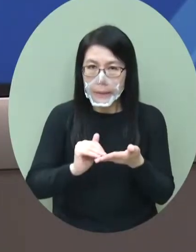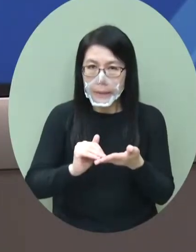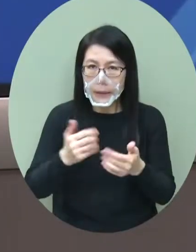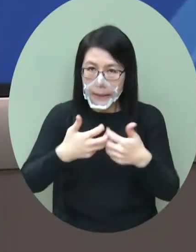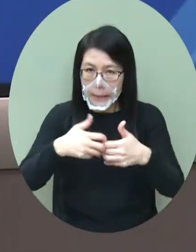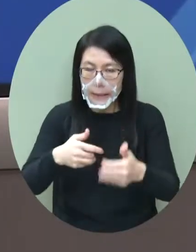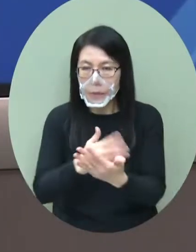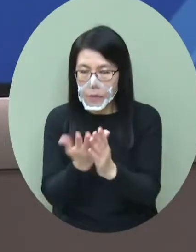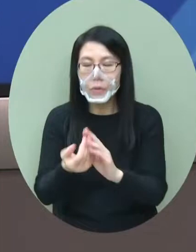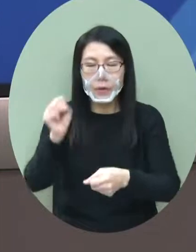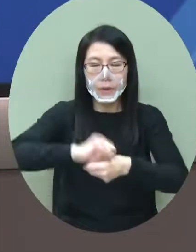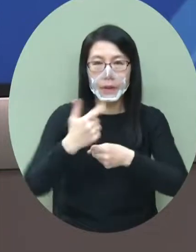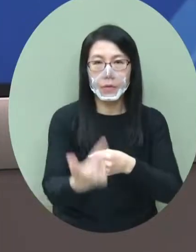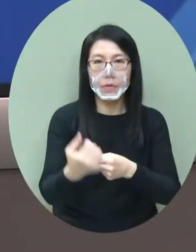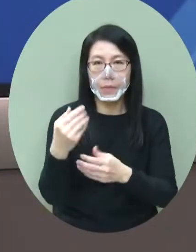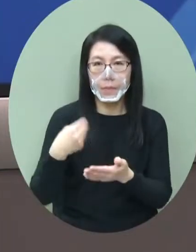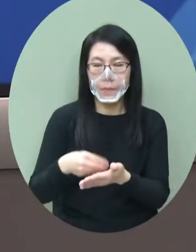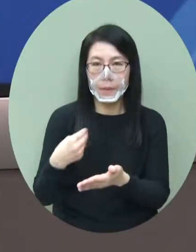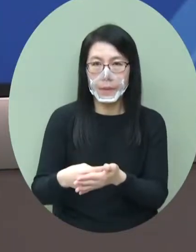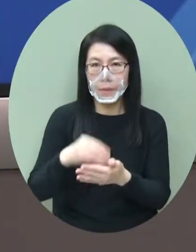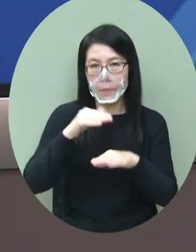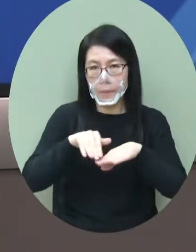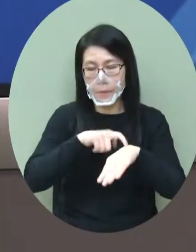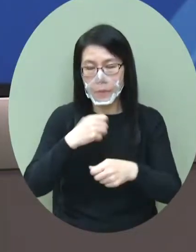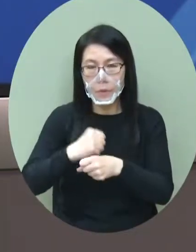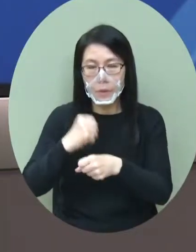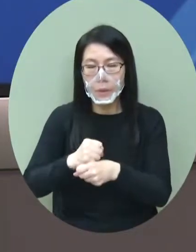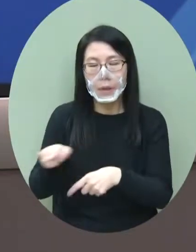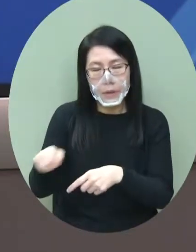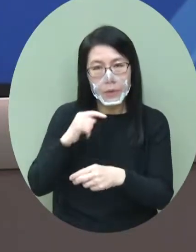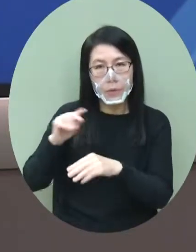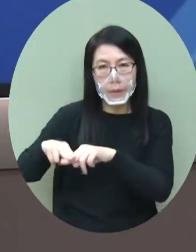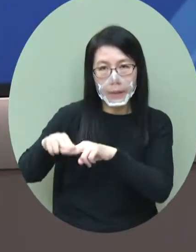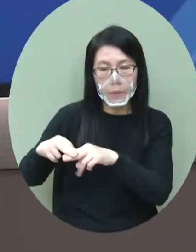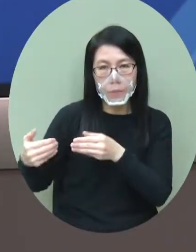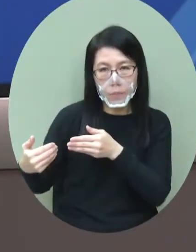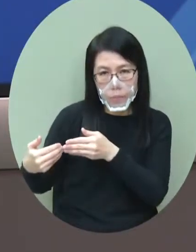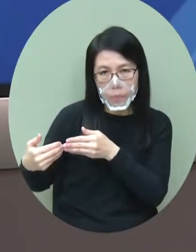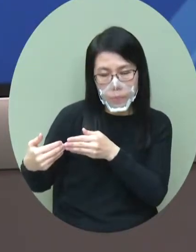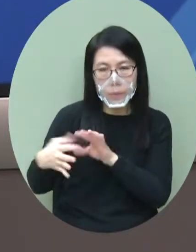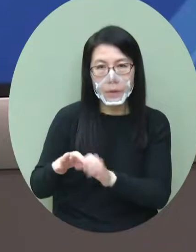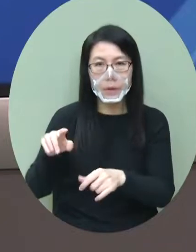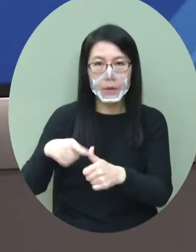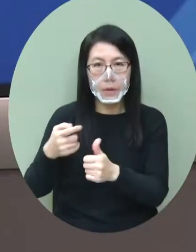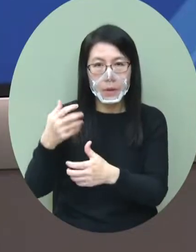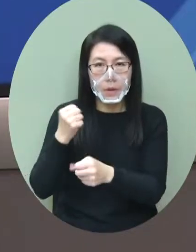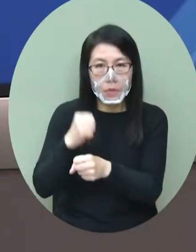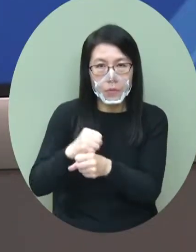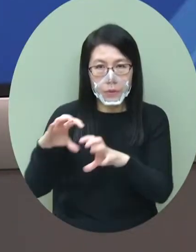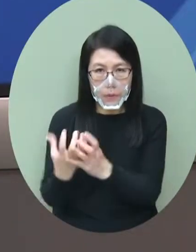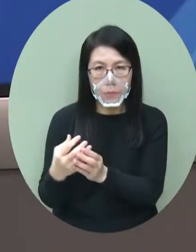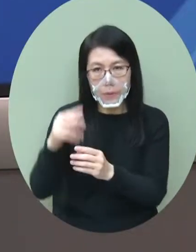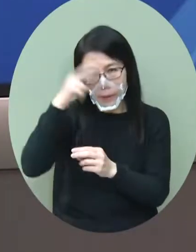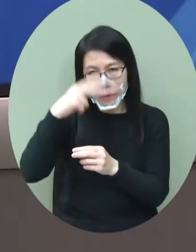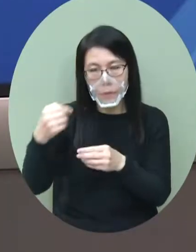空气的清新机等等，我们会加强采购。我们日常工作是主要是跟工信部的一